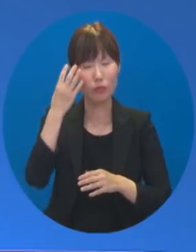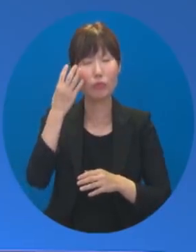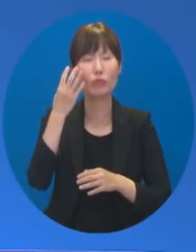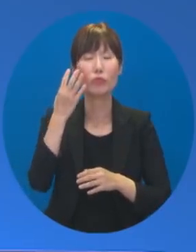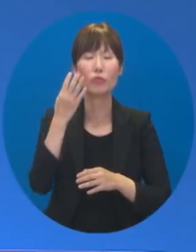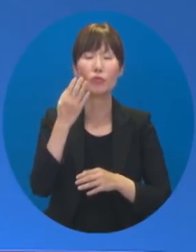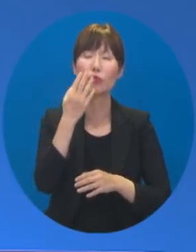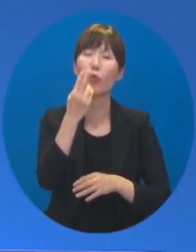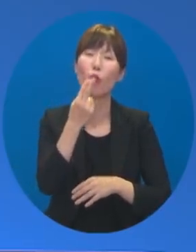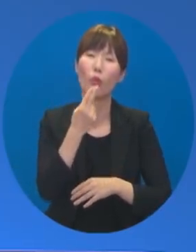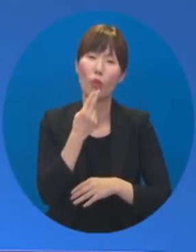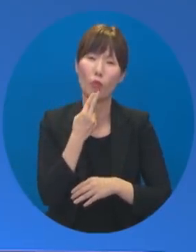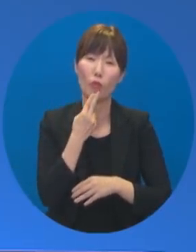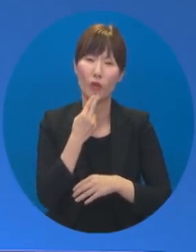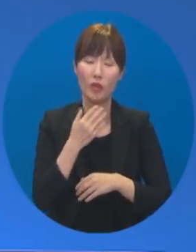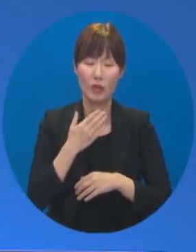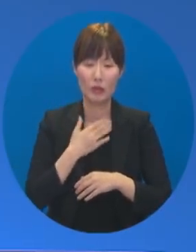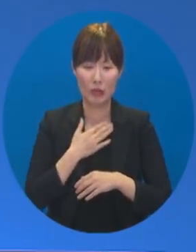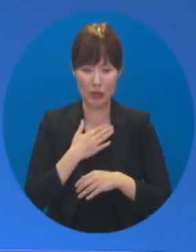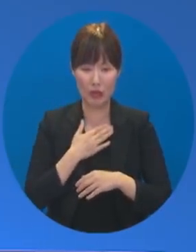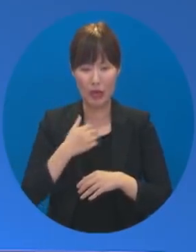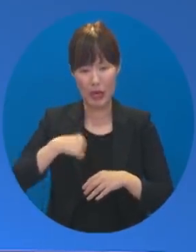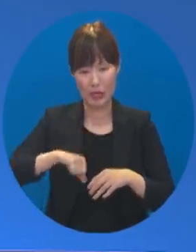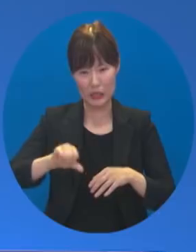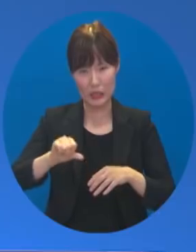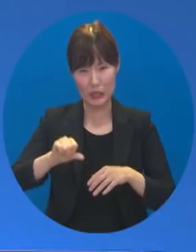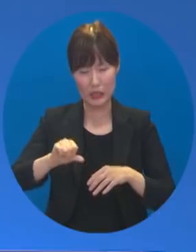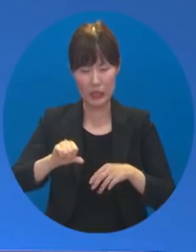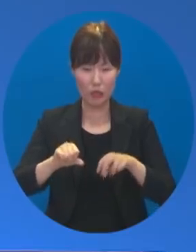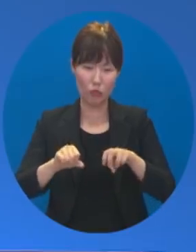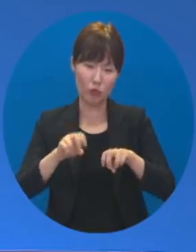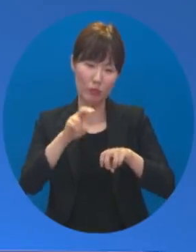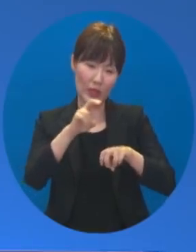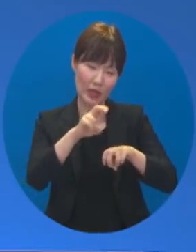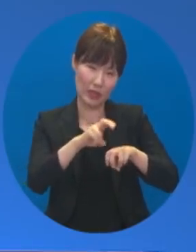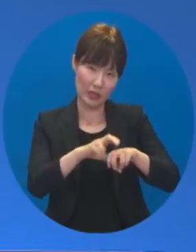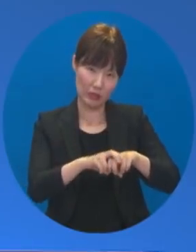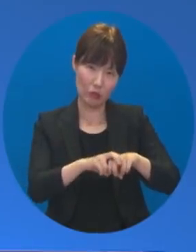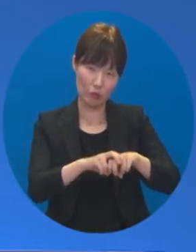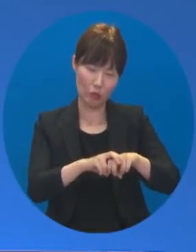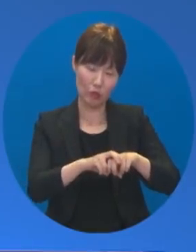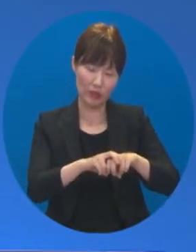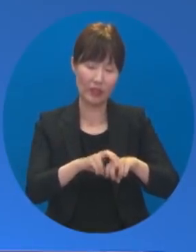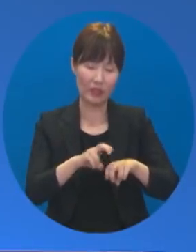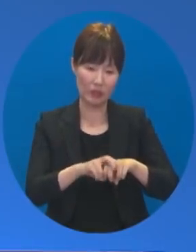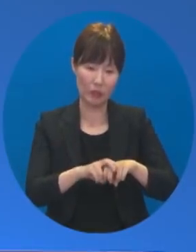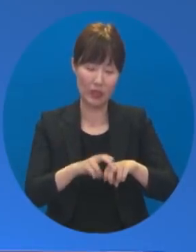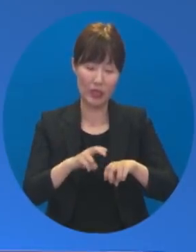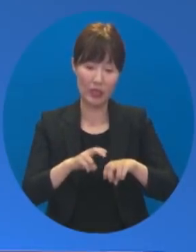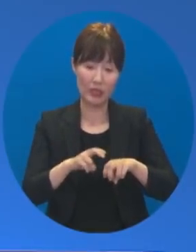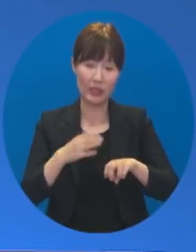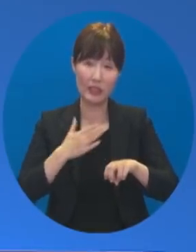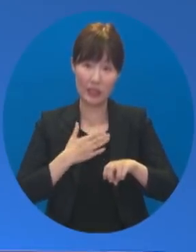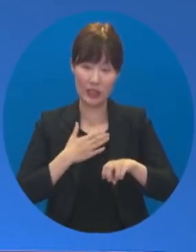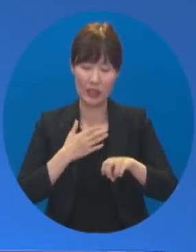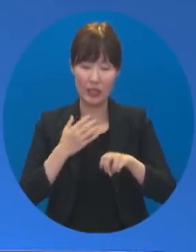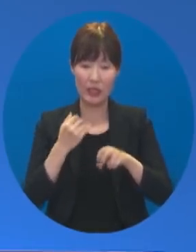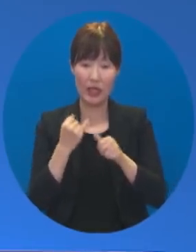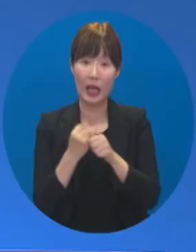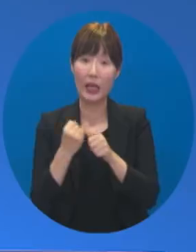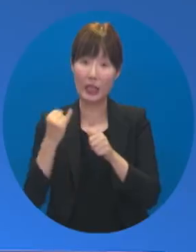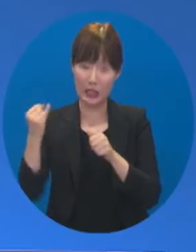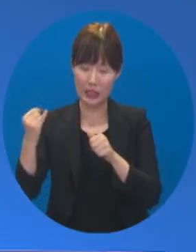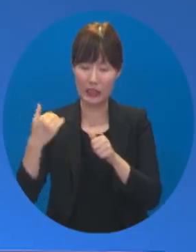저는 원기를 무릎에 앉히고 이렇게 앉아 있었고 원기 엄마는 제 옆에 서